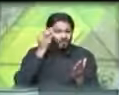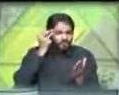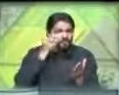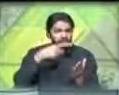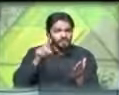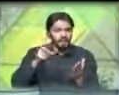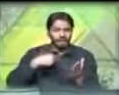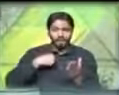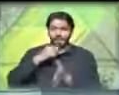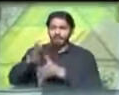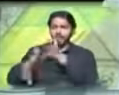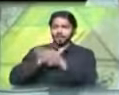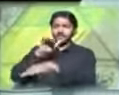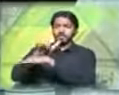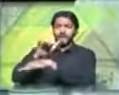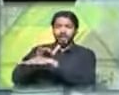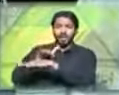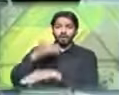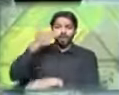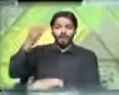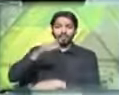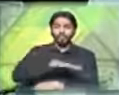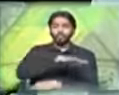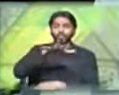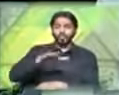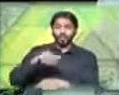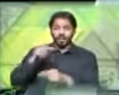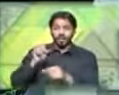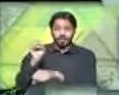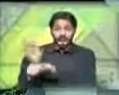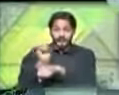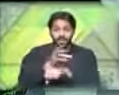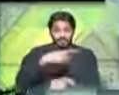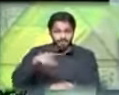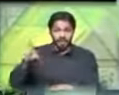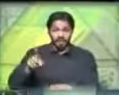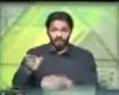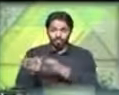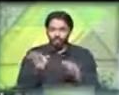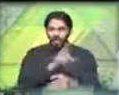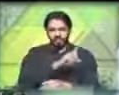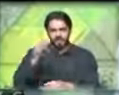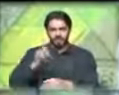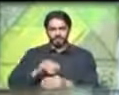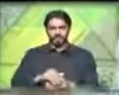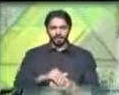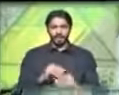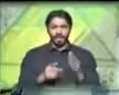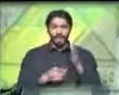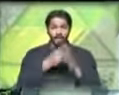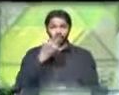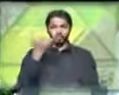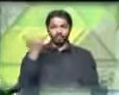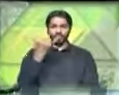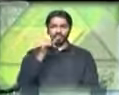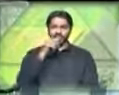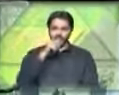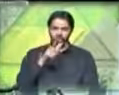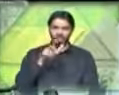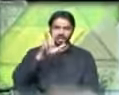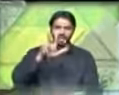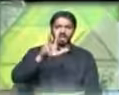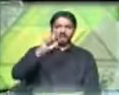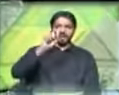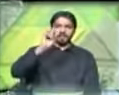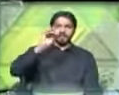وإلا فذلك فضل الله يؤتيه من يشاء. ونعم. أولا يجب أن نؤصل يا دكتور محمد. فضل. أن الفهم